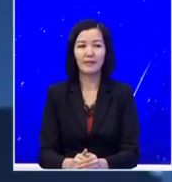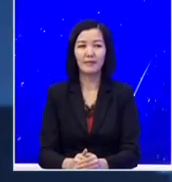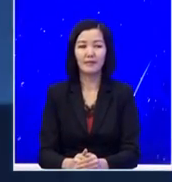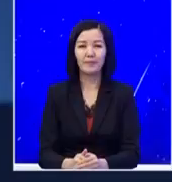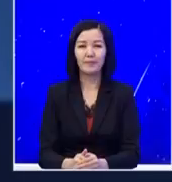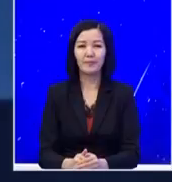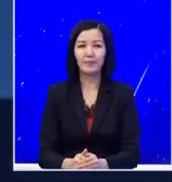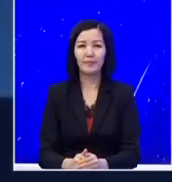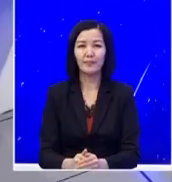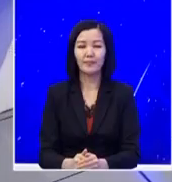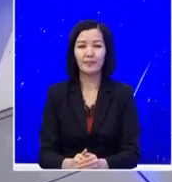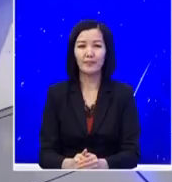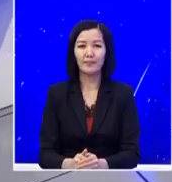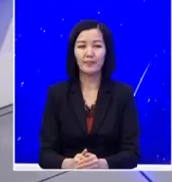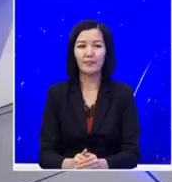Талдықорған.